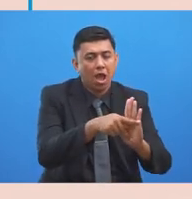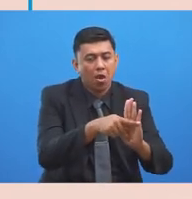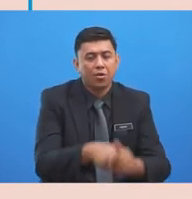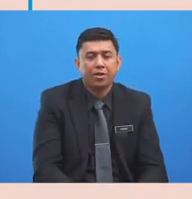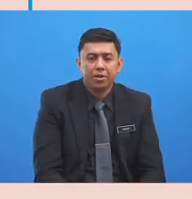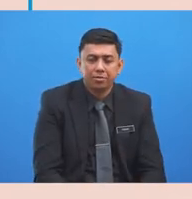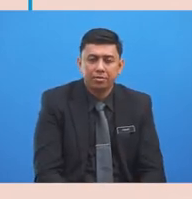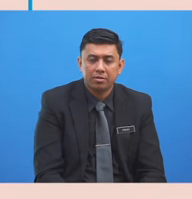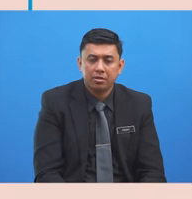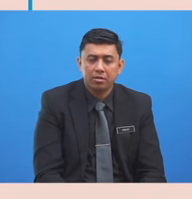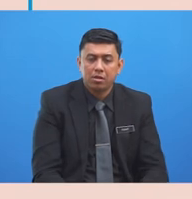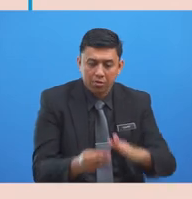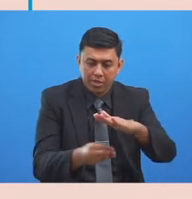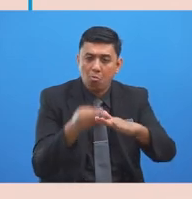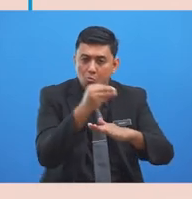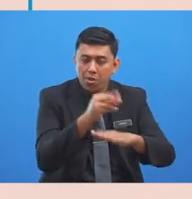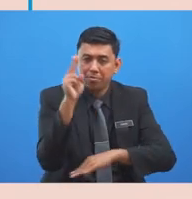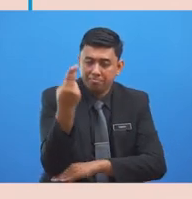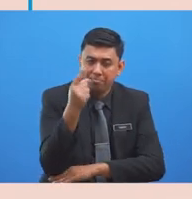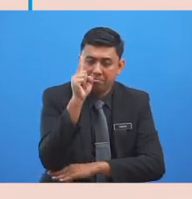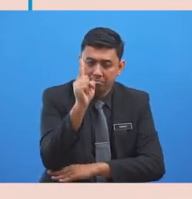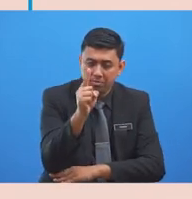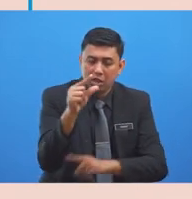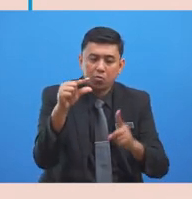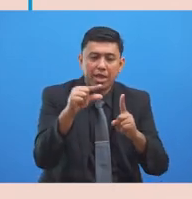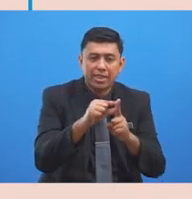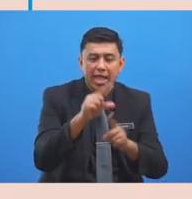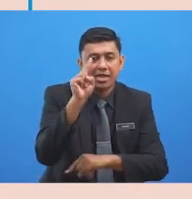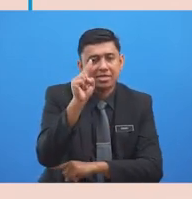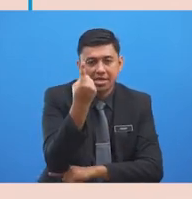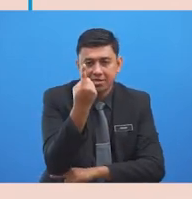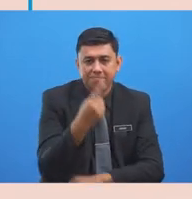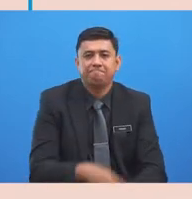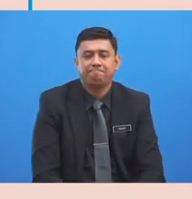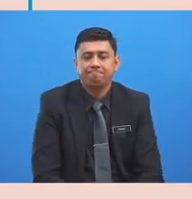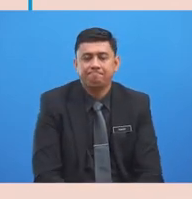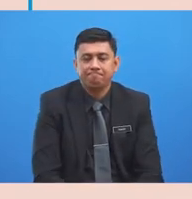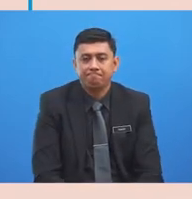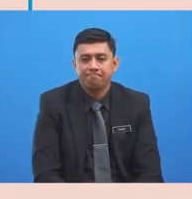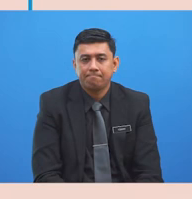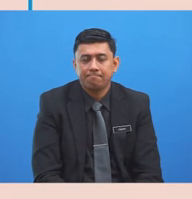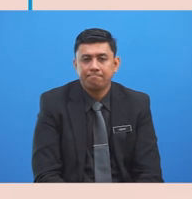memaparkan output yang hanya mengandungi satu patah perkataan sahaja.